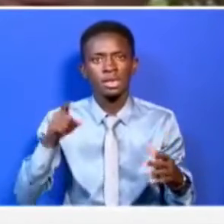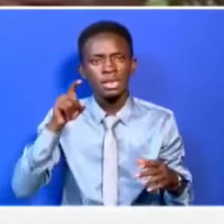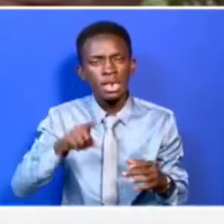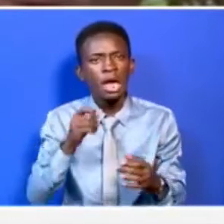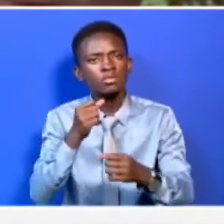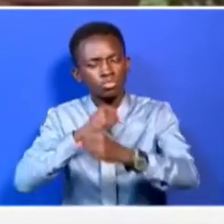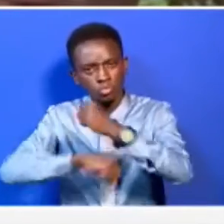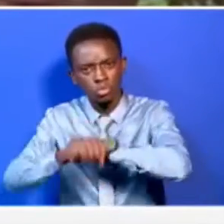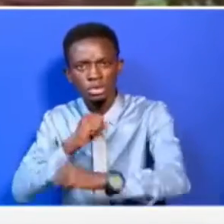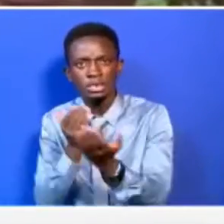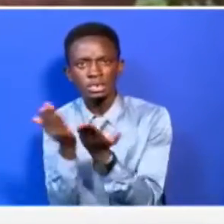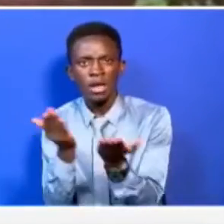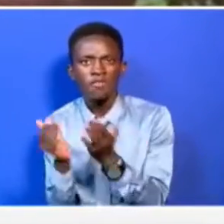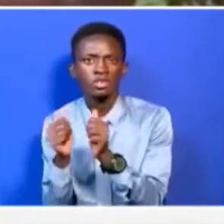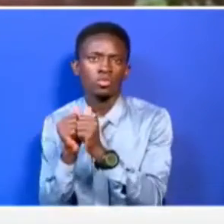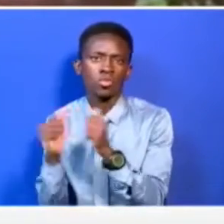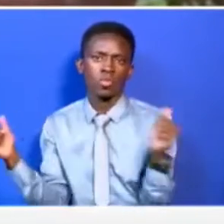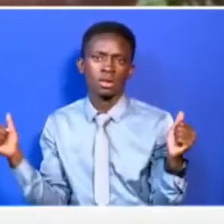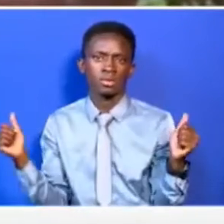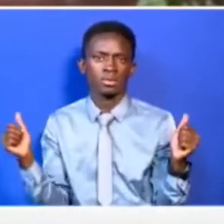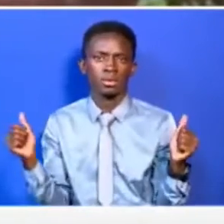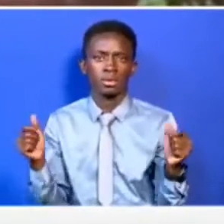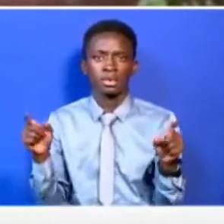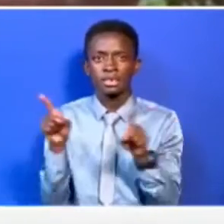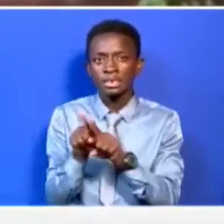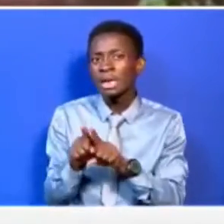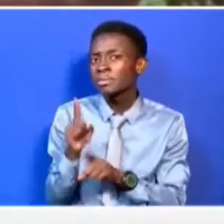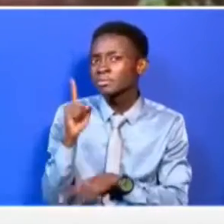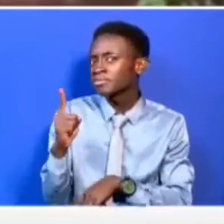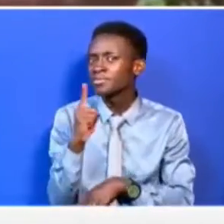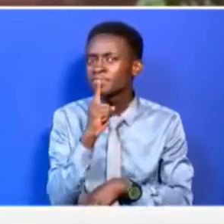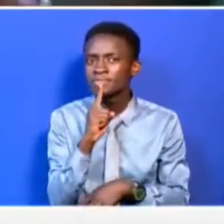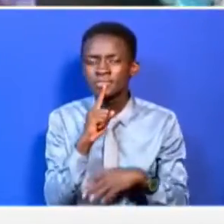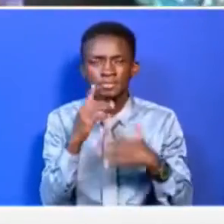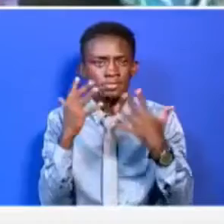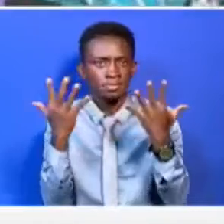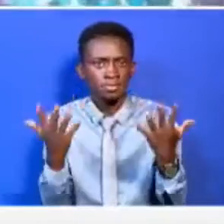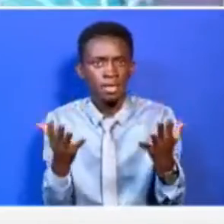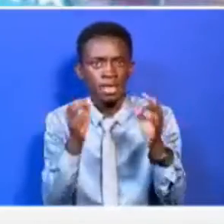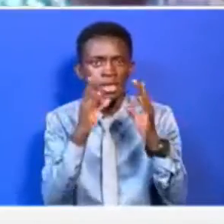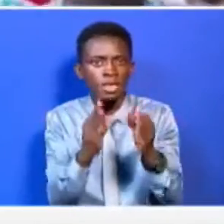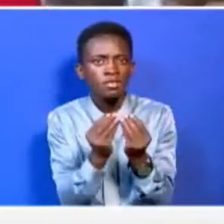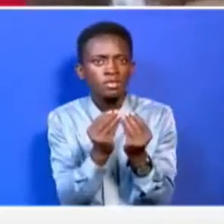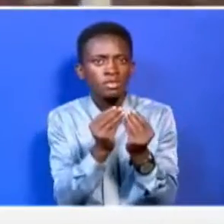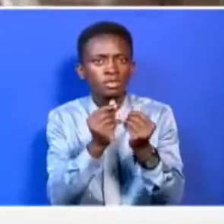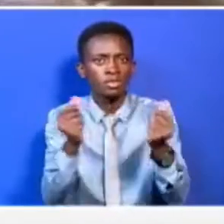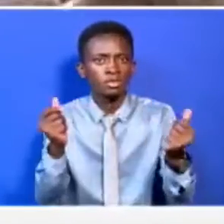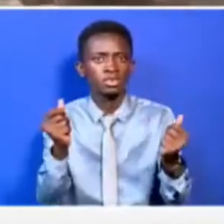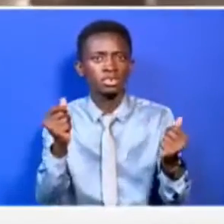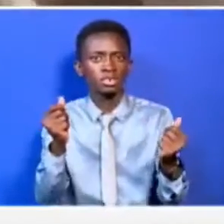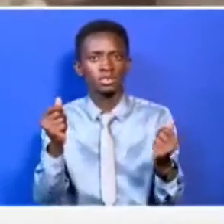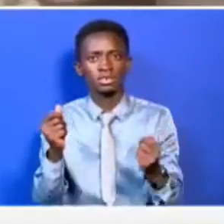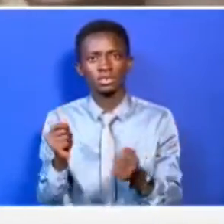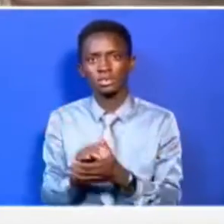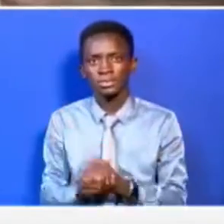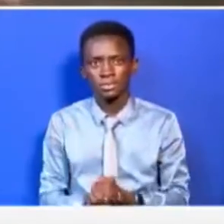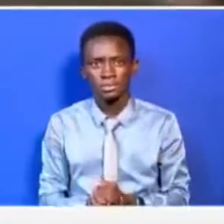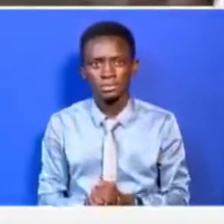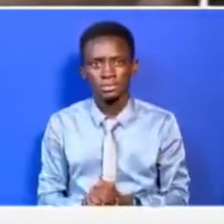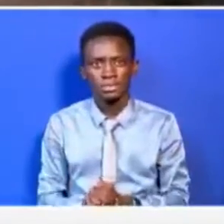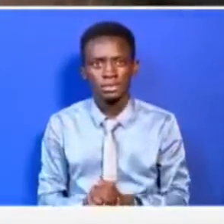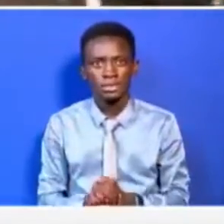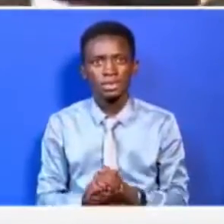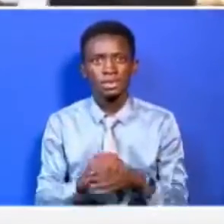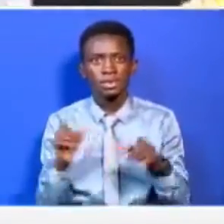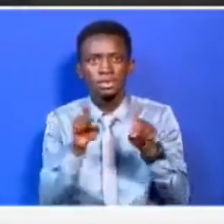watumishi. Viongozi hao wa kidini wamesema kuwa iwapo wanasiasa hawatatatua tofauti zao kwa njia ya ustaarabu na amani,